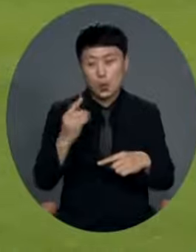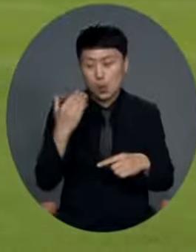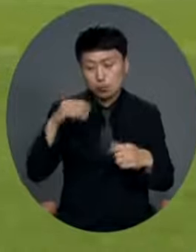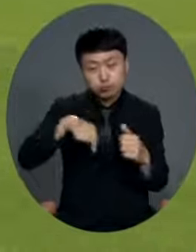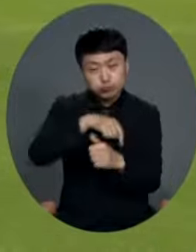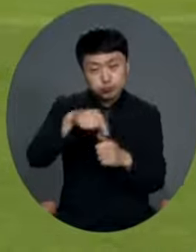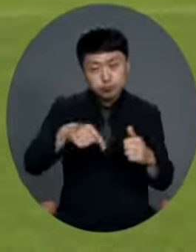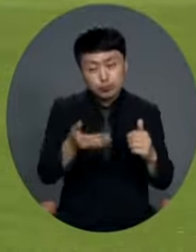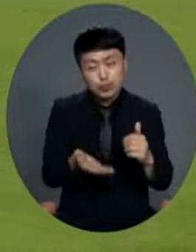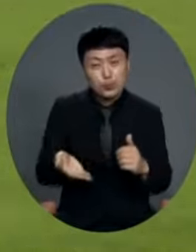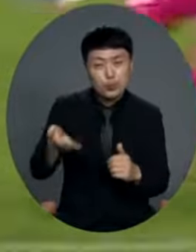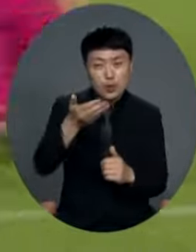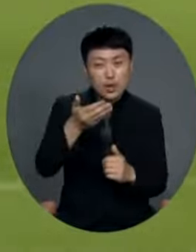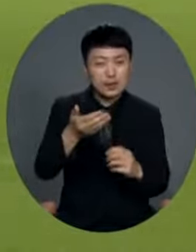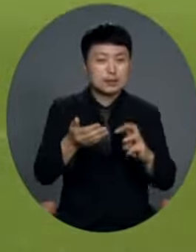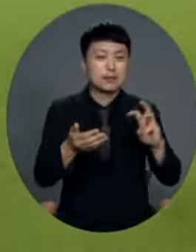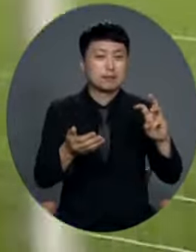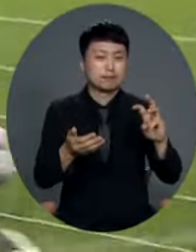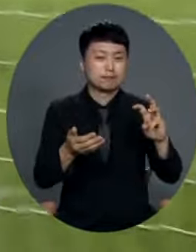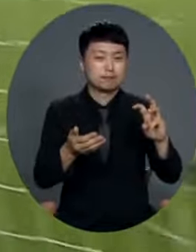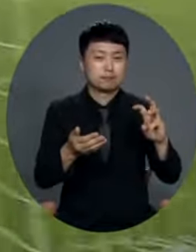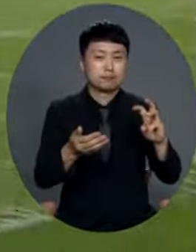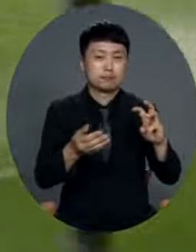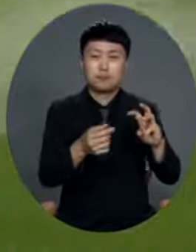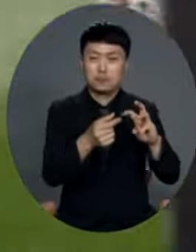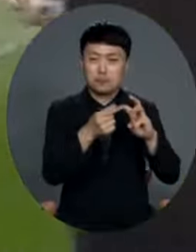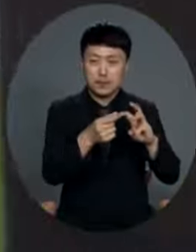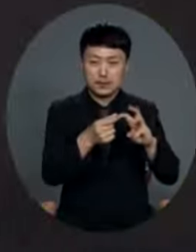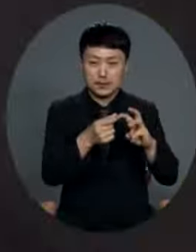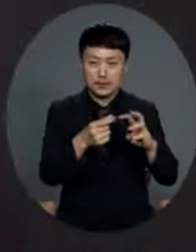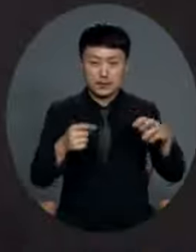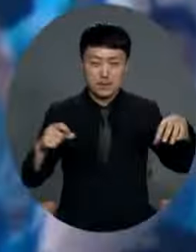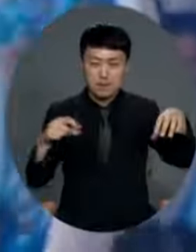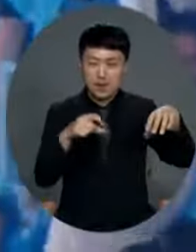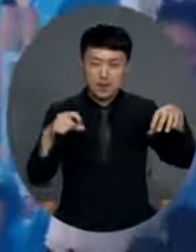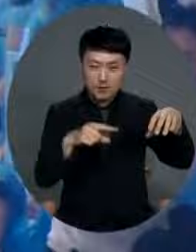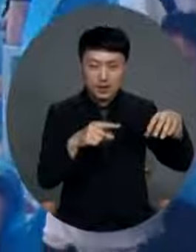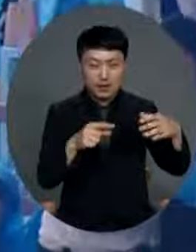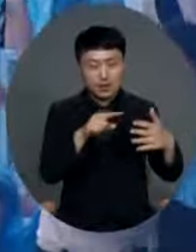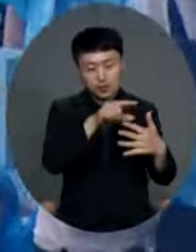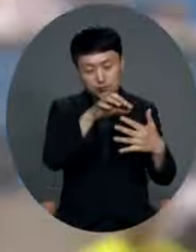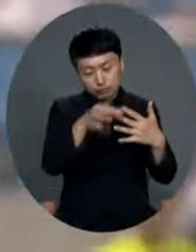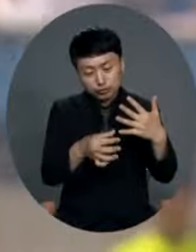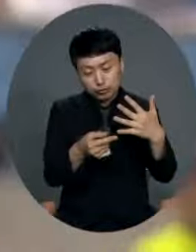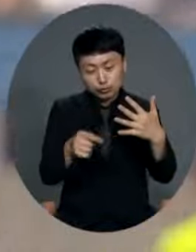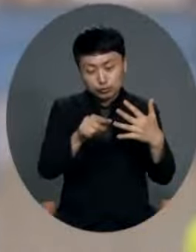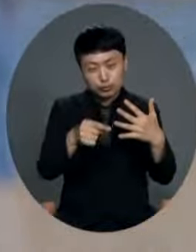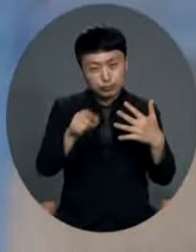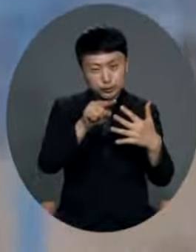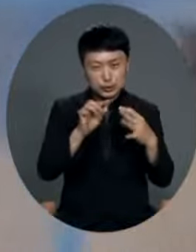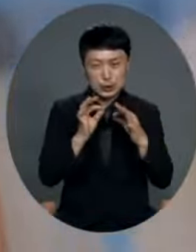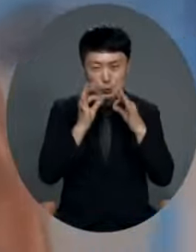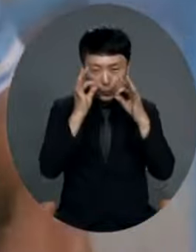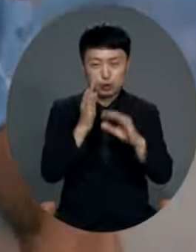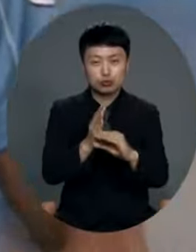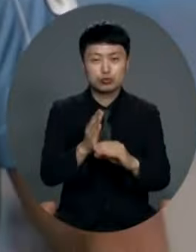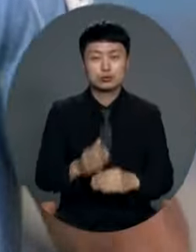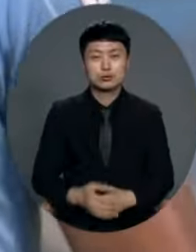바탕으로 30번째 울산 원정에서 징크스 탈출과 함께 중위권 도약을 노립니다. MBC 뉴스 서건입니다.